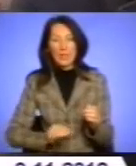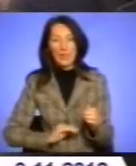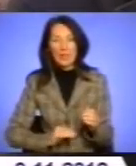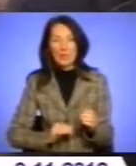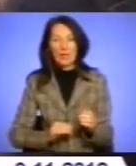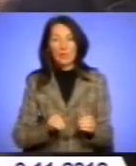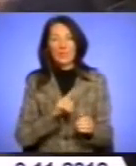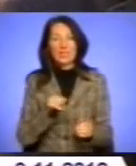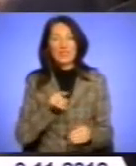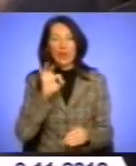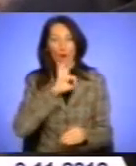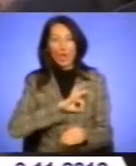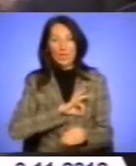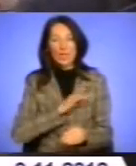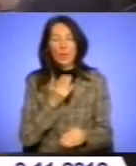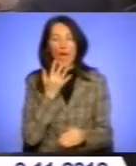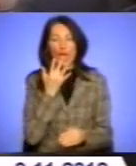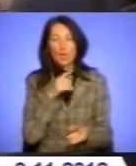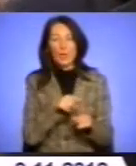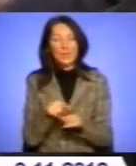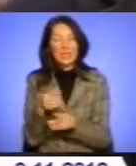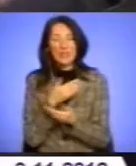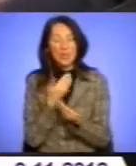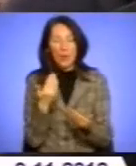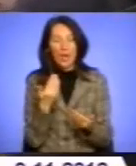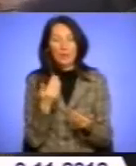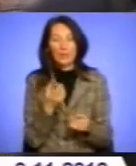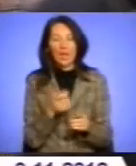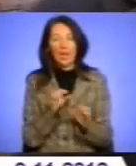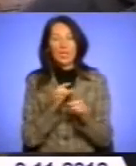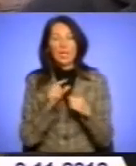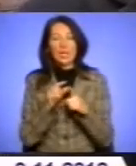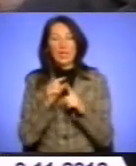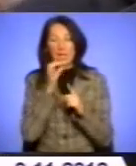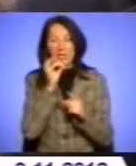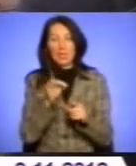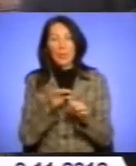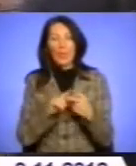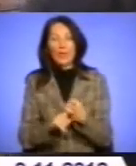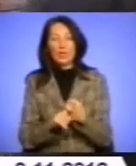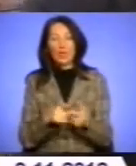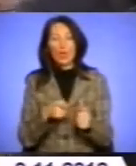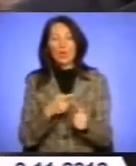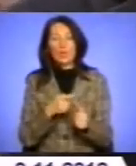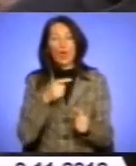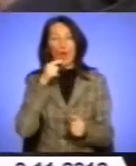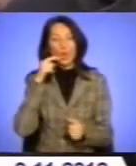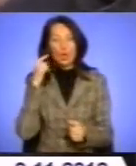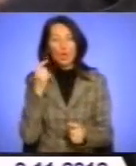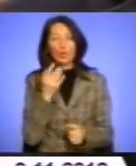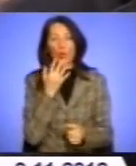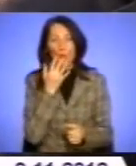з використанням іноземних слів, немає. Це, скажімо, широко пов'язано з назвами російською мовою,